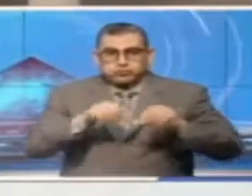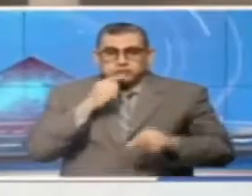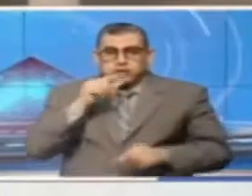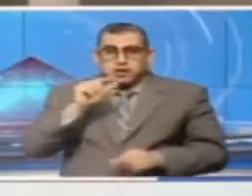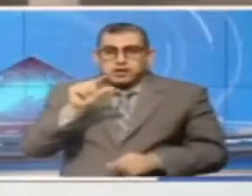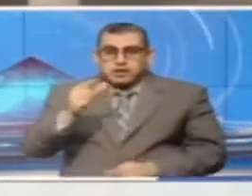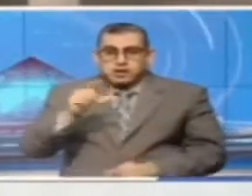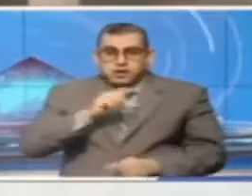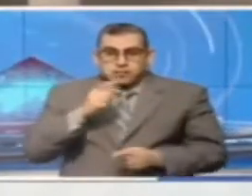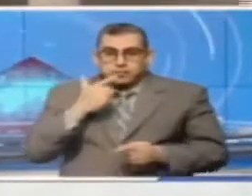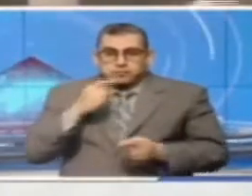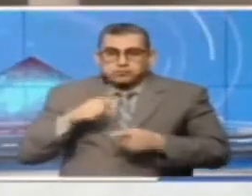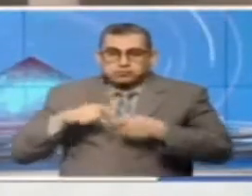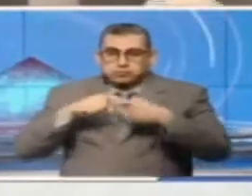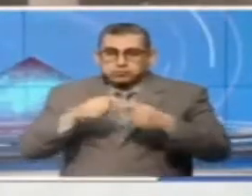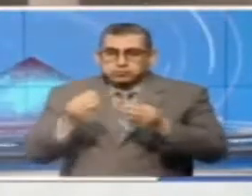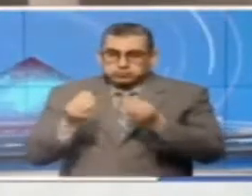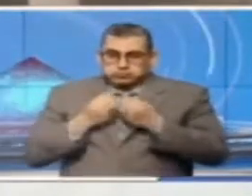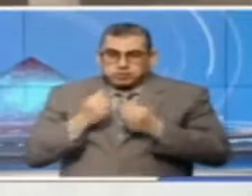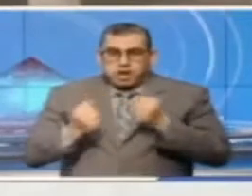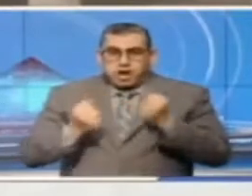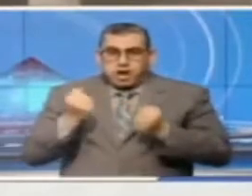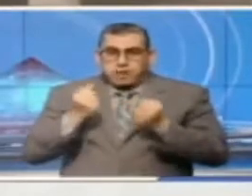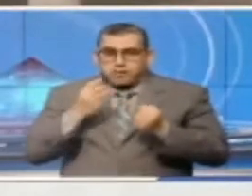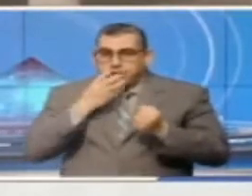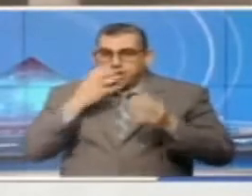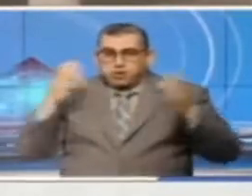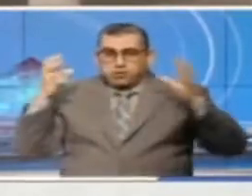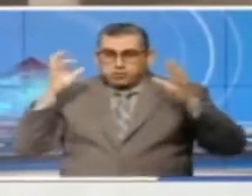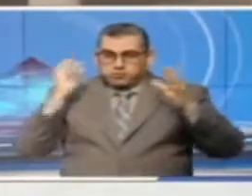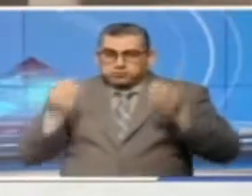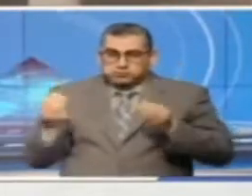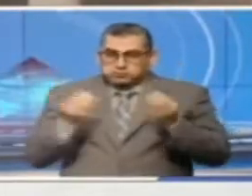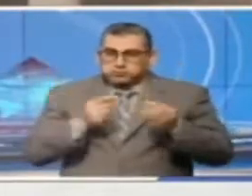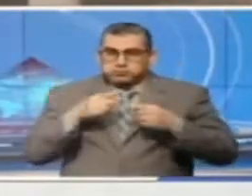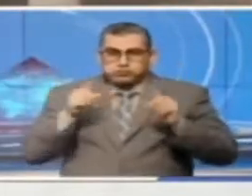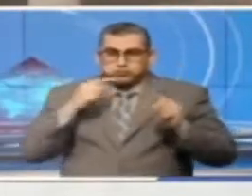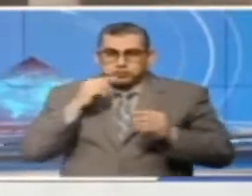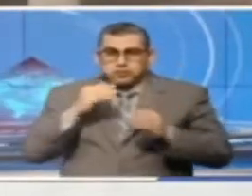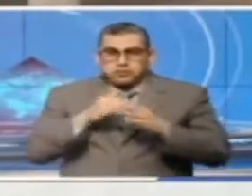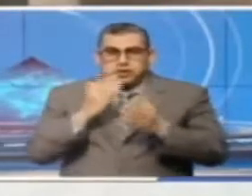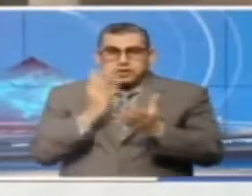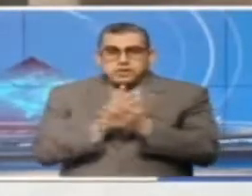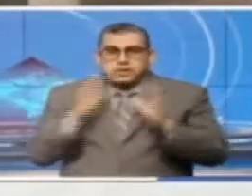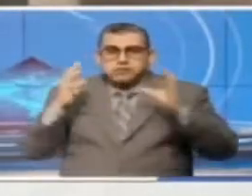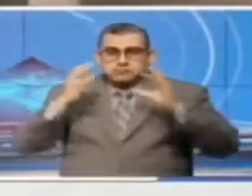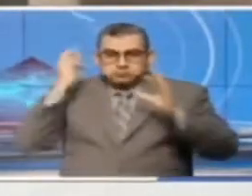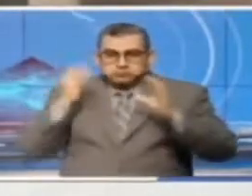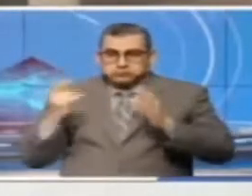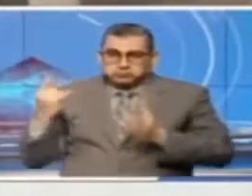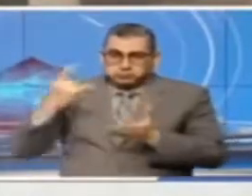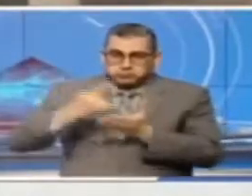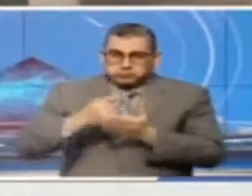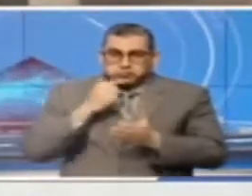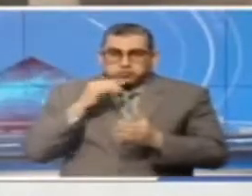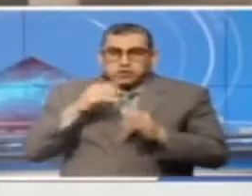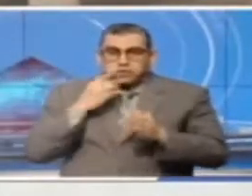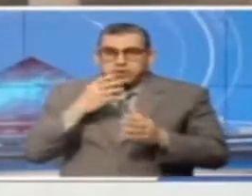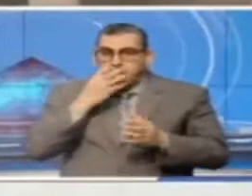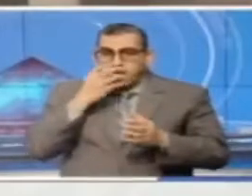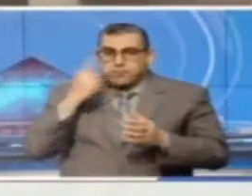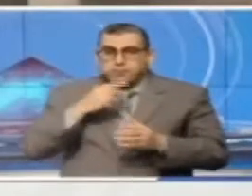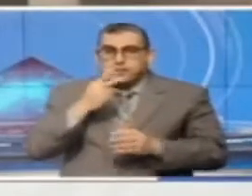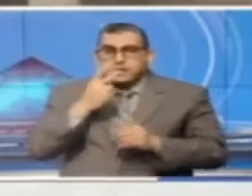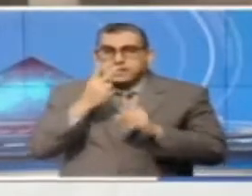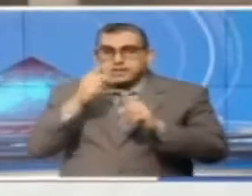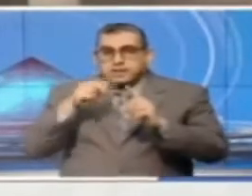لنا بطريقه ان هو بيتنقل بعربيه مكيفه، بيجي لنا امن جدا تحت سلسله تبريد امنه جدا، بيجي لنا تحت الحراره من 2 ل